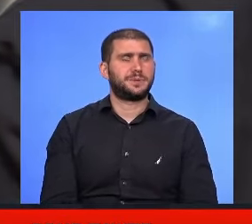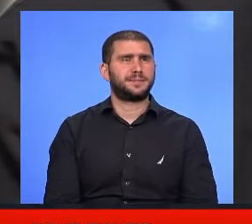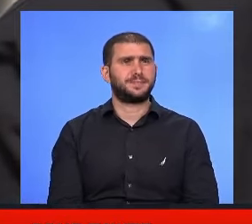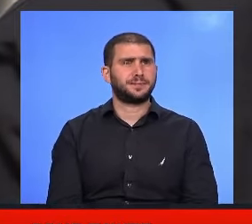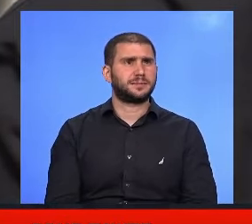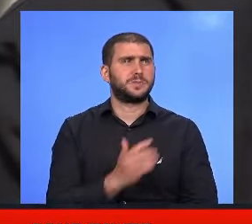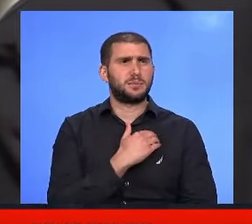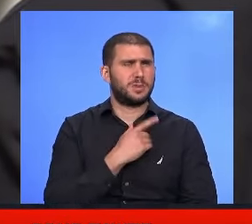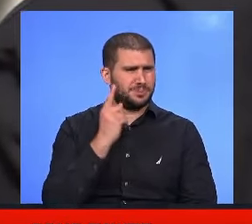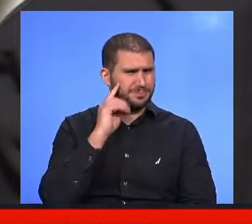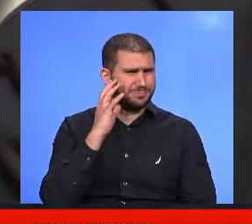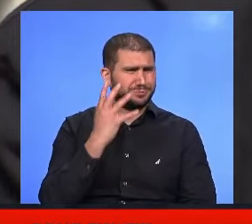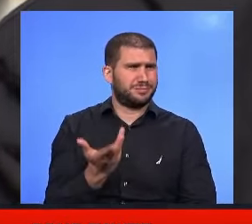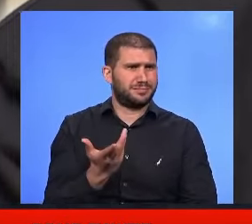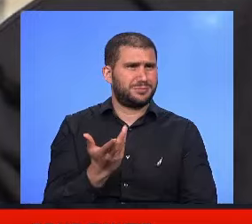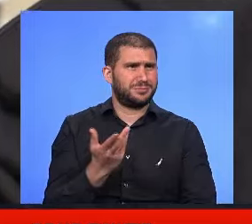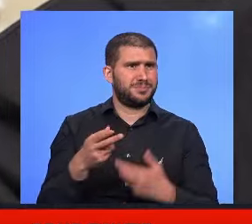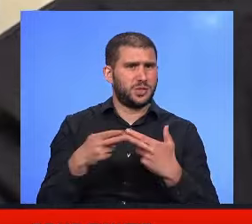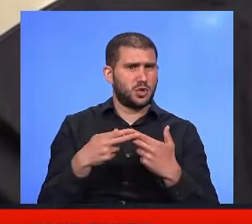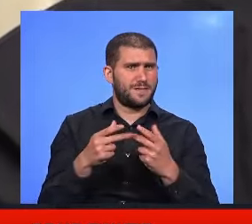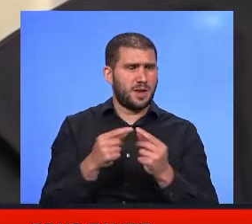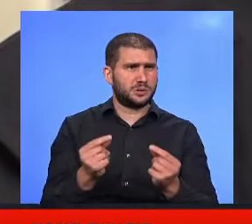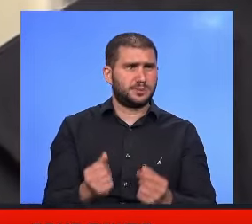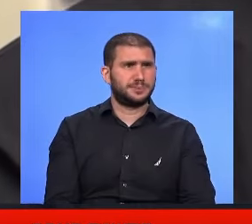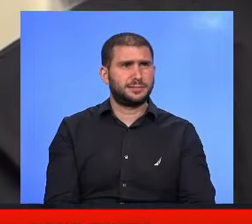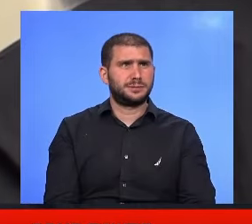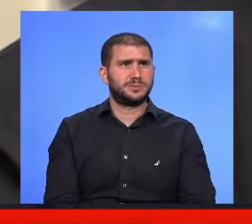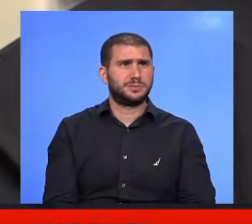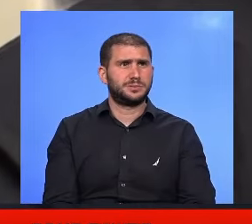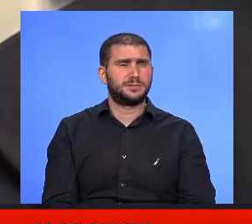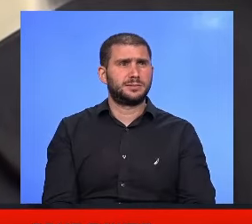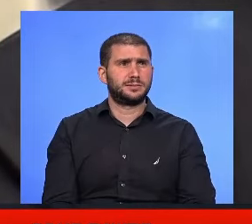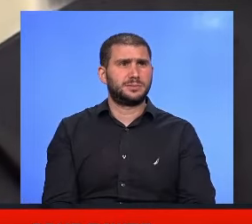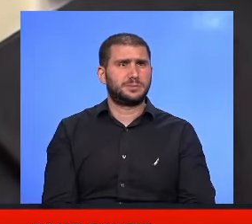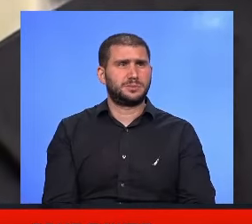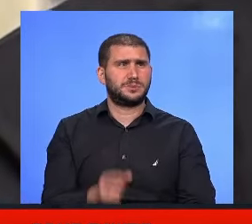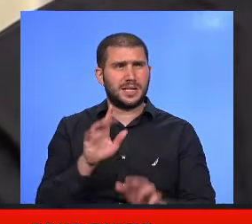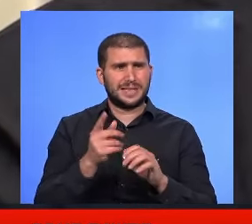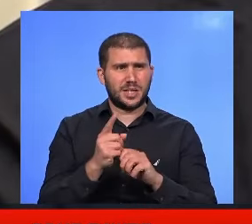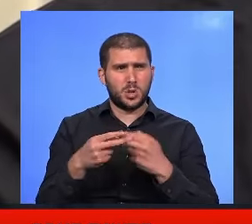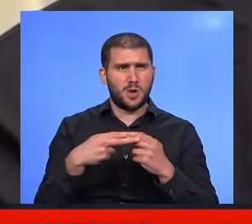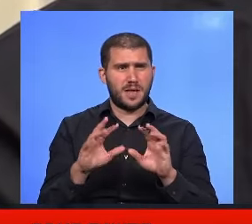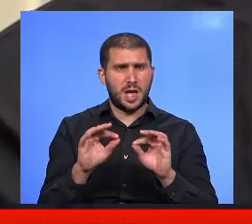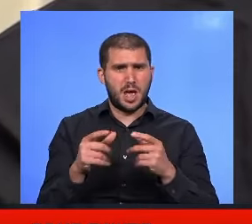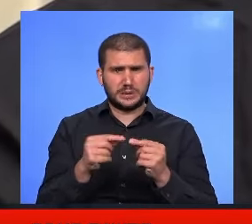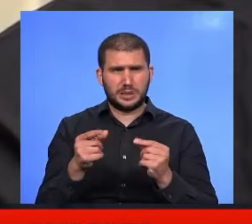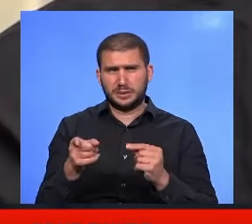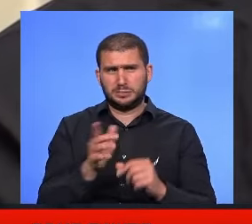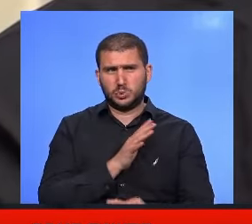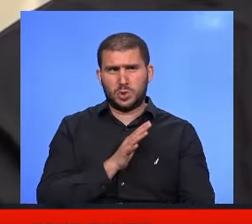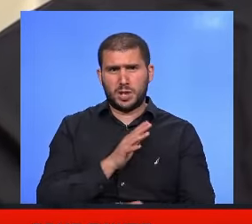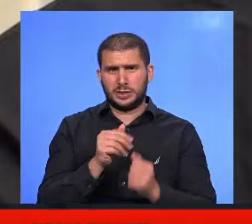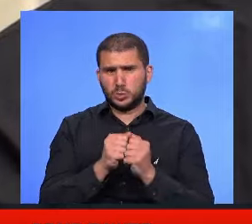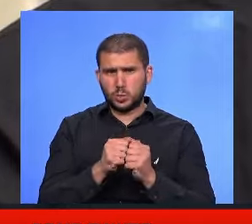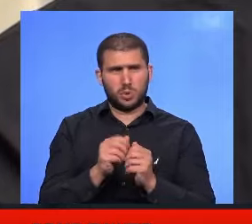אני אמרתי, מה אתה דפוק? זה ליד עזה. זה 10 דקות מעזה, זה מסוכן, עוד בסוכות,